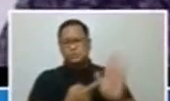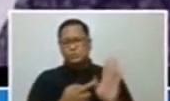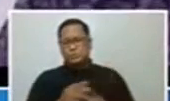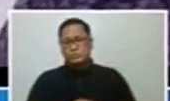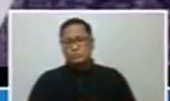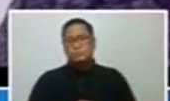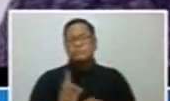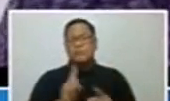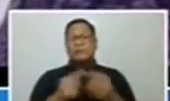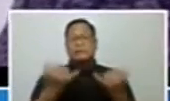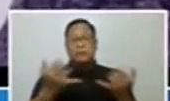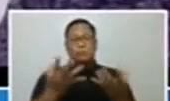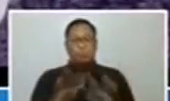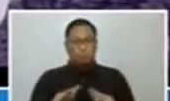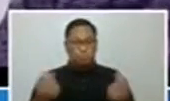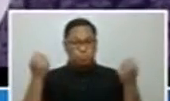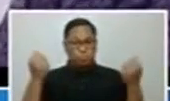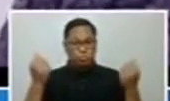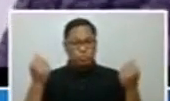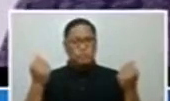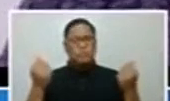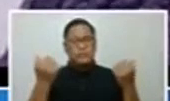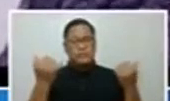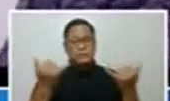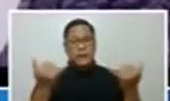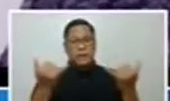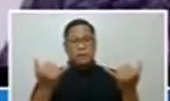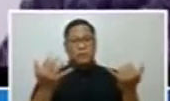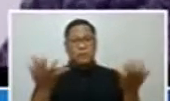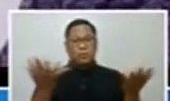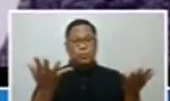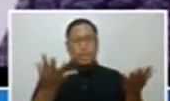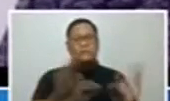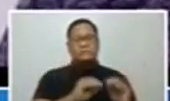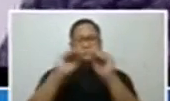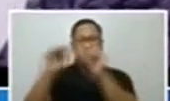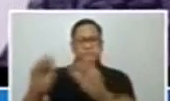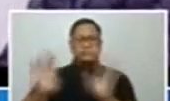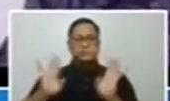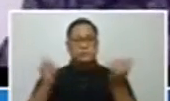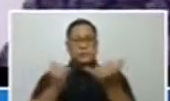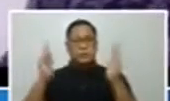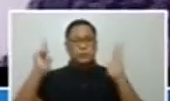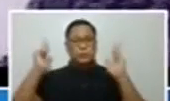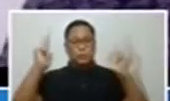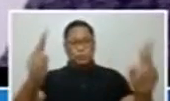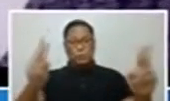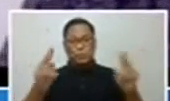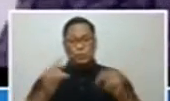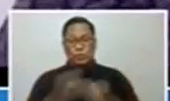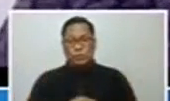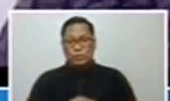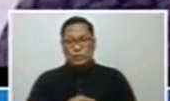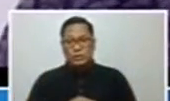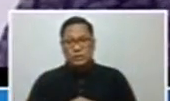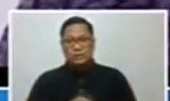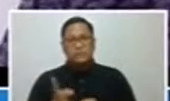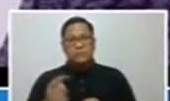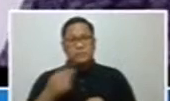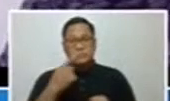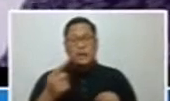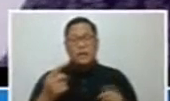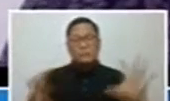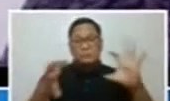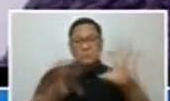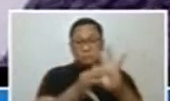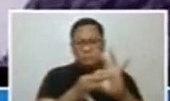Palawan, nangyari lang ito the last few days. Isang barangay lang ito eh. So dapat i-correct lang natin. Huwag lang mabahala masyado. Okay. Siyempre, in